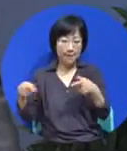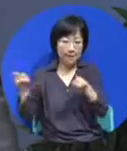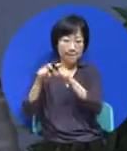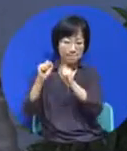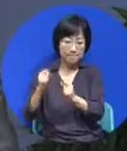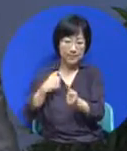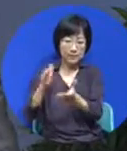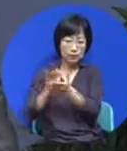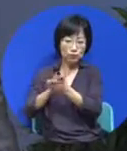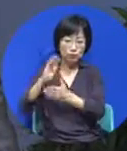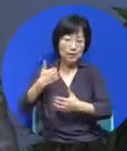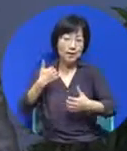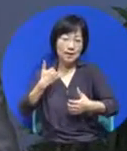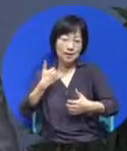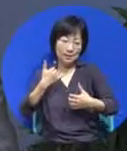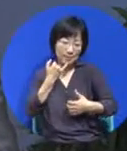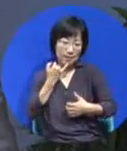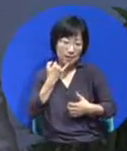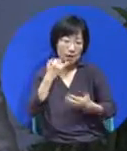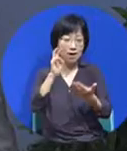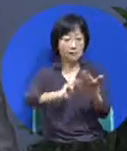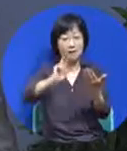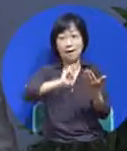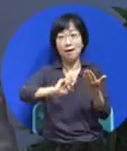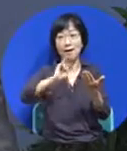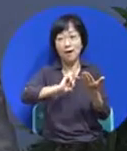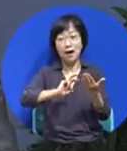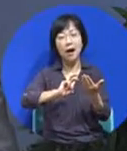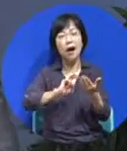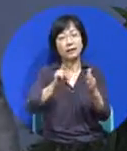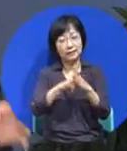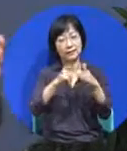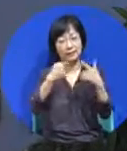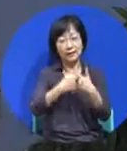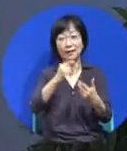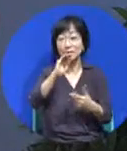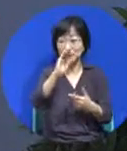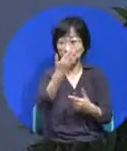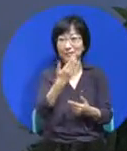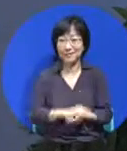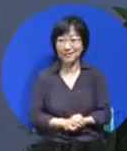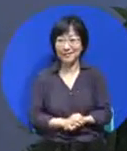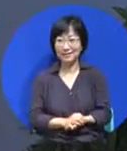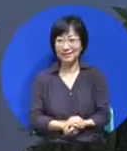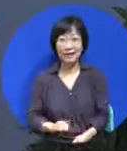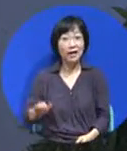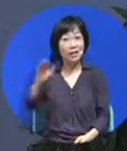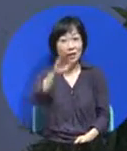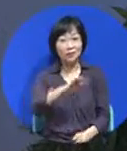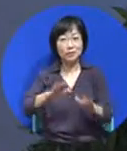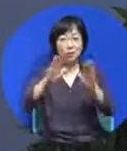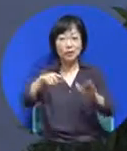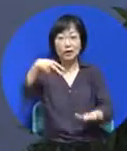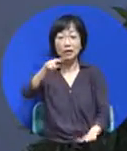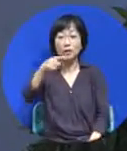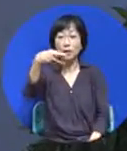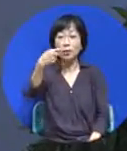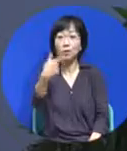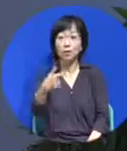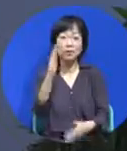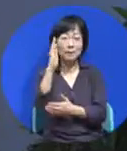you to understand the lyrics, like even if I don't have any friends, Jesus is my true friend. 오늘 여러분 서론을 다시 한번 생각해 보세요. I want you to think again about what I said